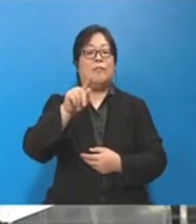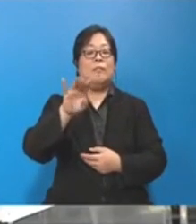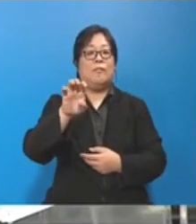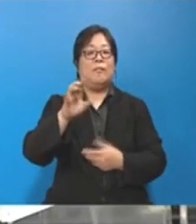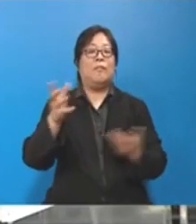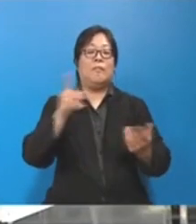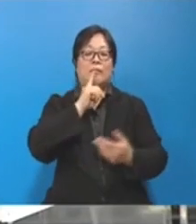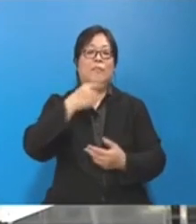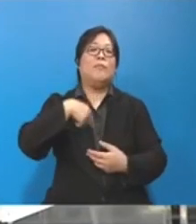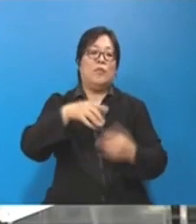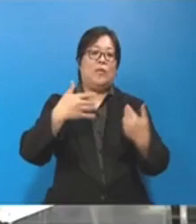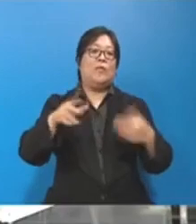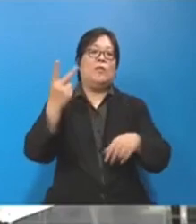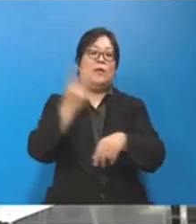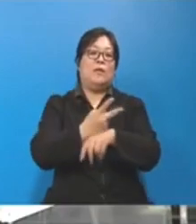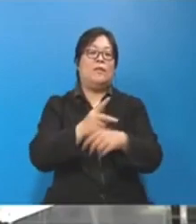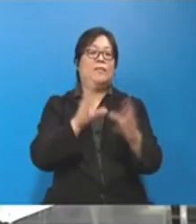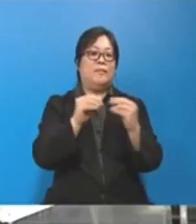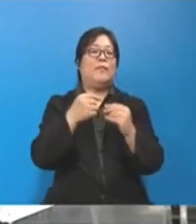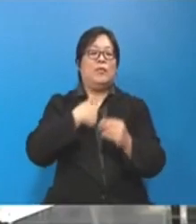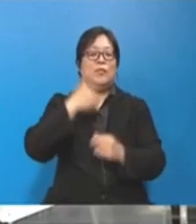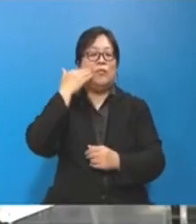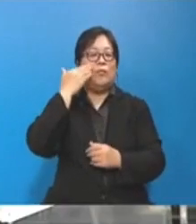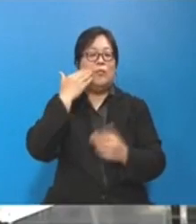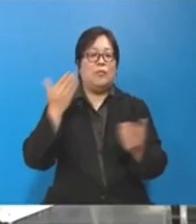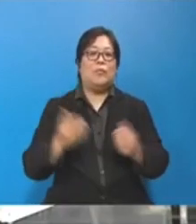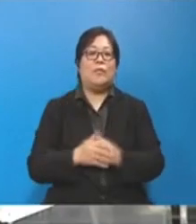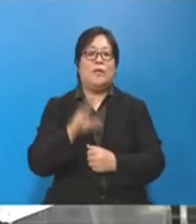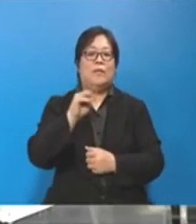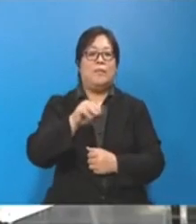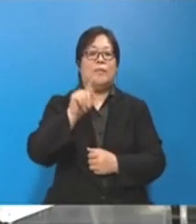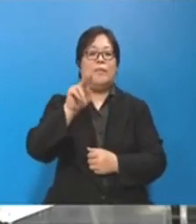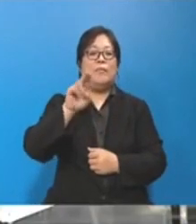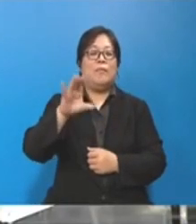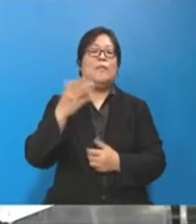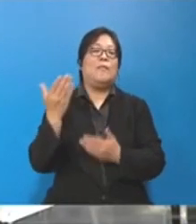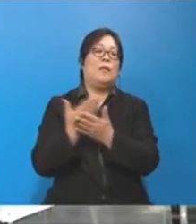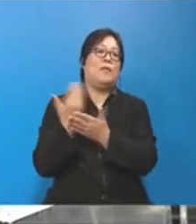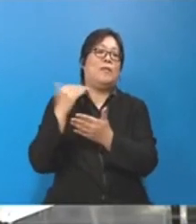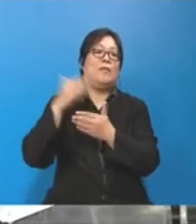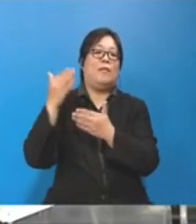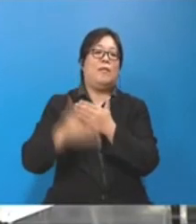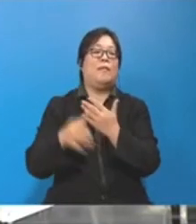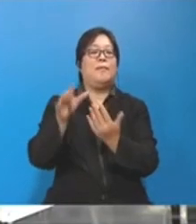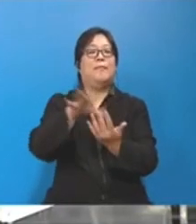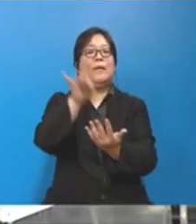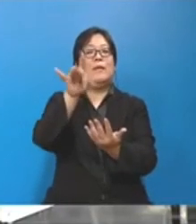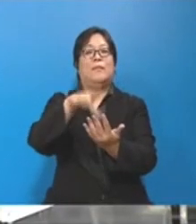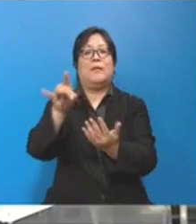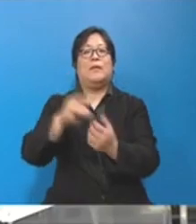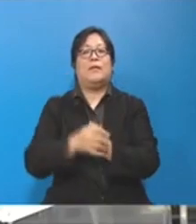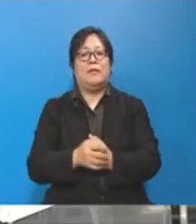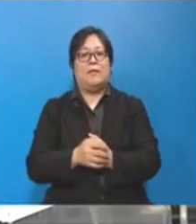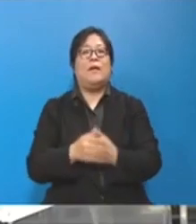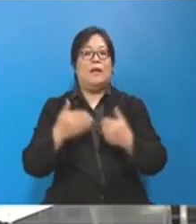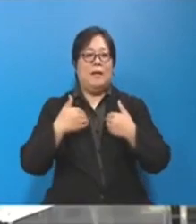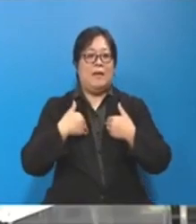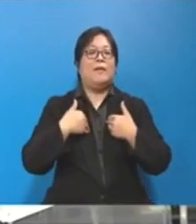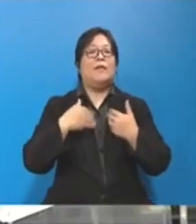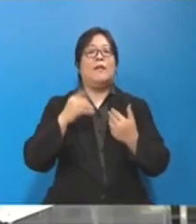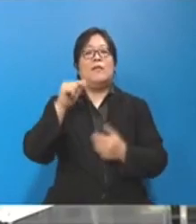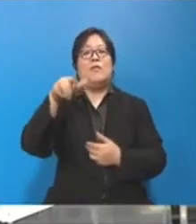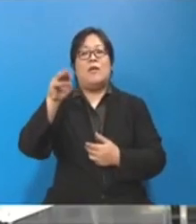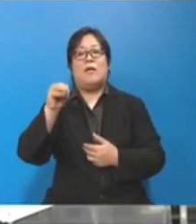kita udah ada dua kali pertemuan saya tahu mskipun bagus selesai pemilihan mereka ada pemilihan